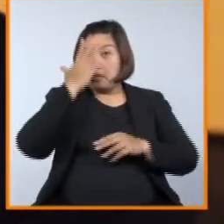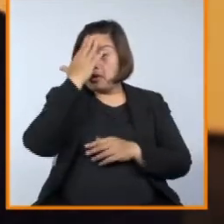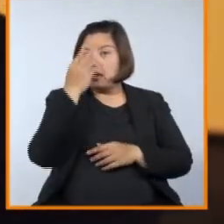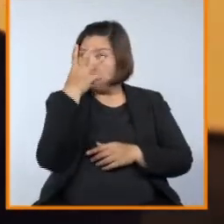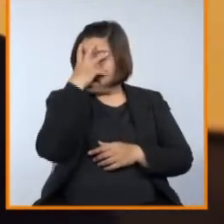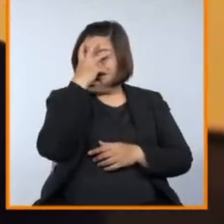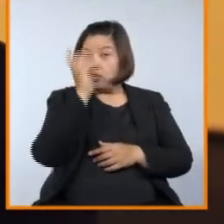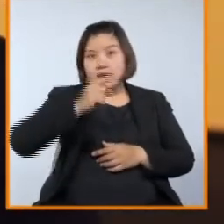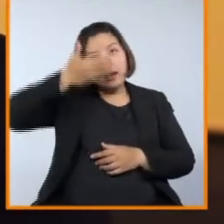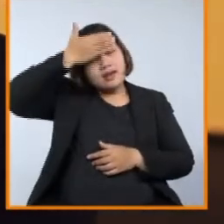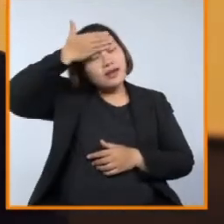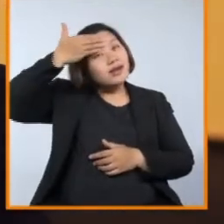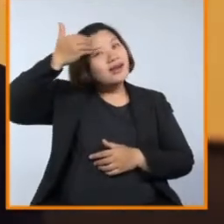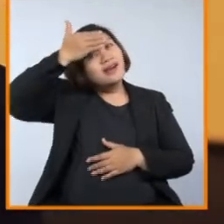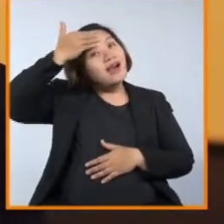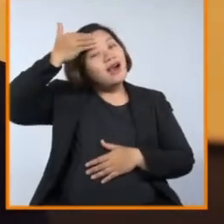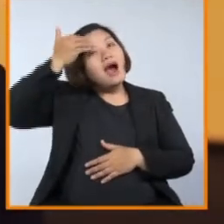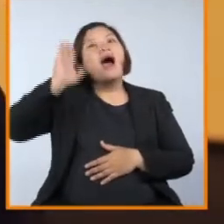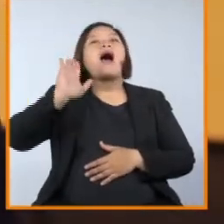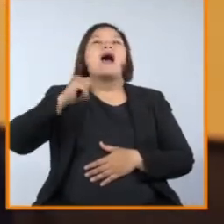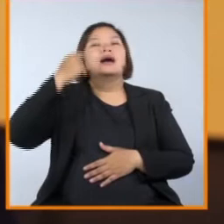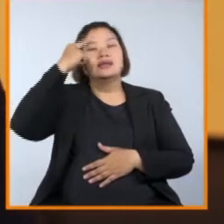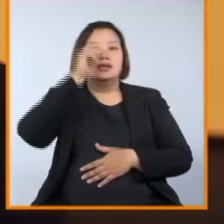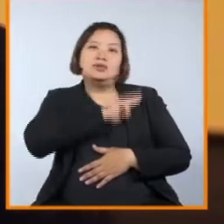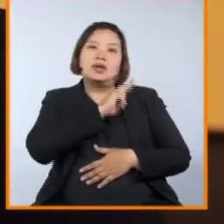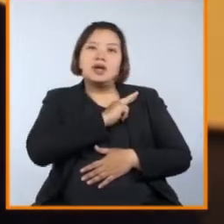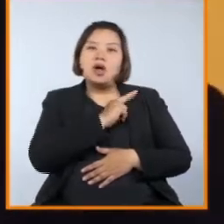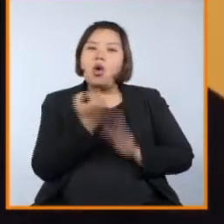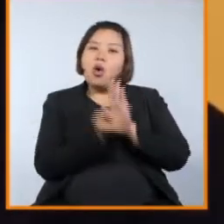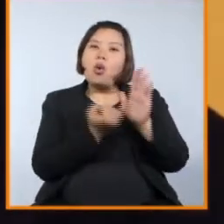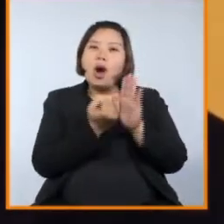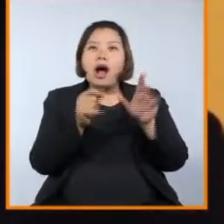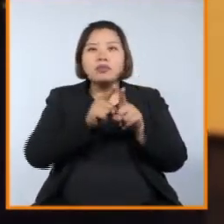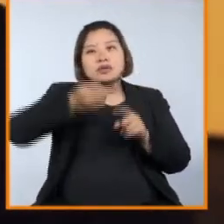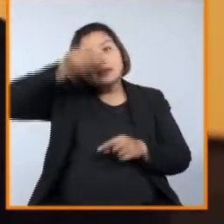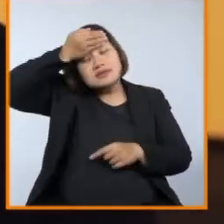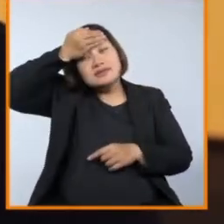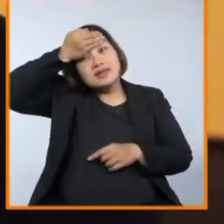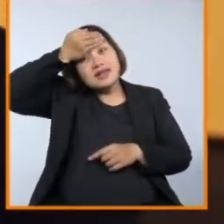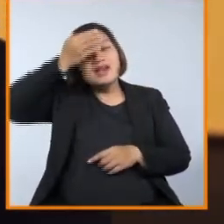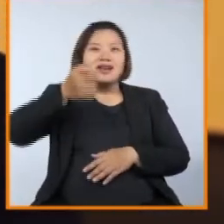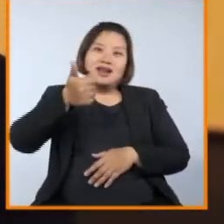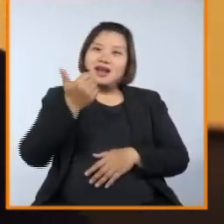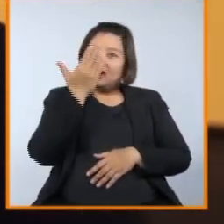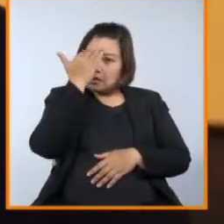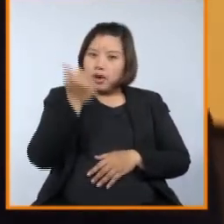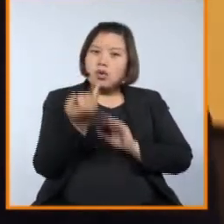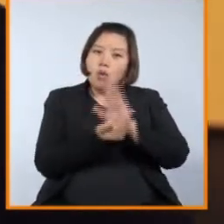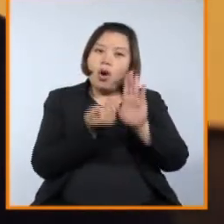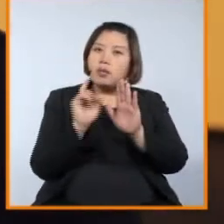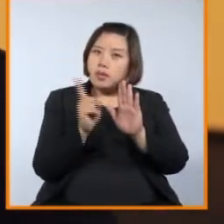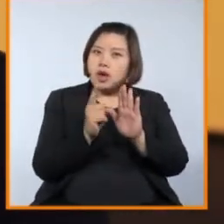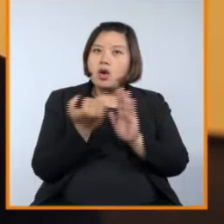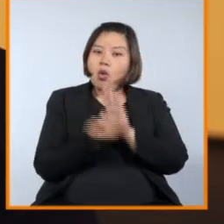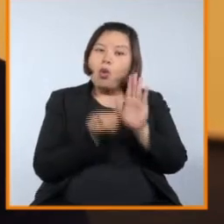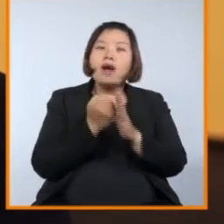าผากทำให้พี่ก็เอองั้นเดี๋ยวเราวาดเป็นน้องเหม่งก็เลยการก็เลยเริ่มการสเก็ตขึ้นมาว่าเนี่ยเราจะวาดอย่างนี้นะอะไรอย่างนี้คือวาดบ